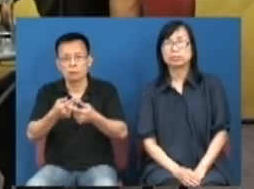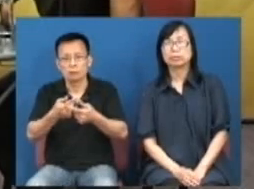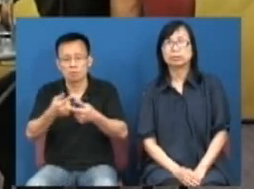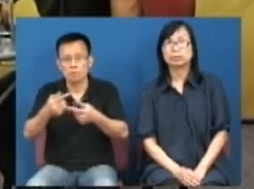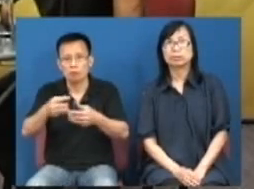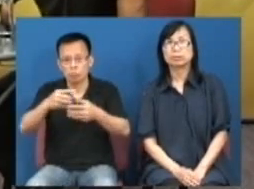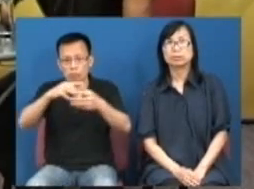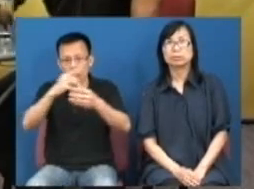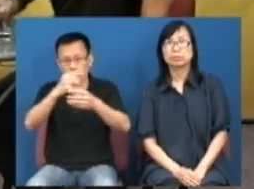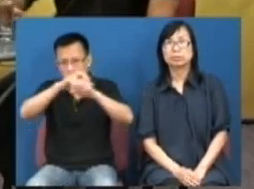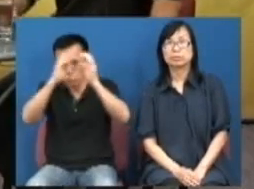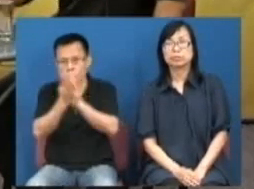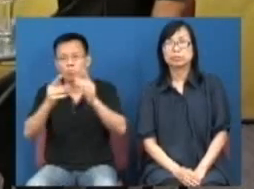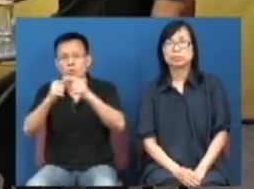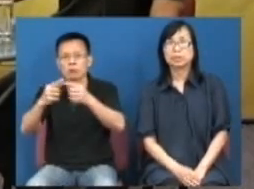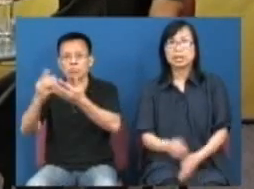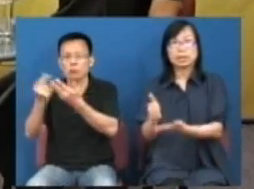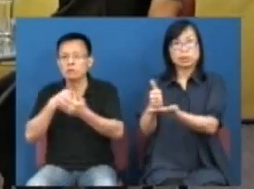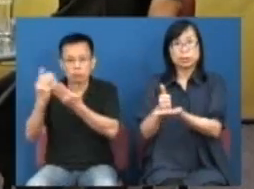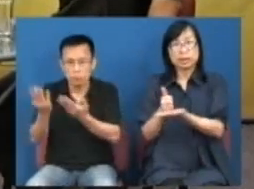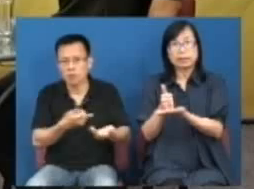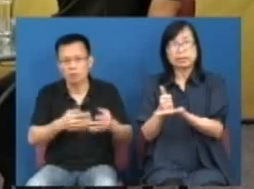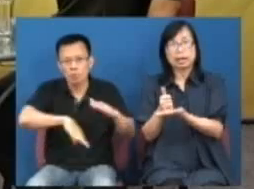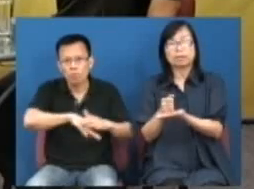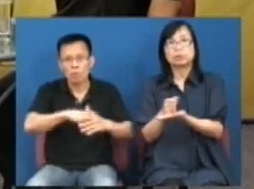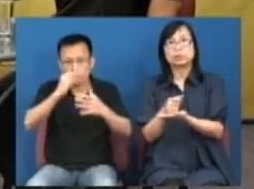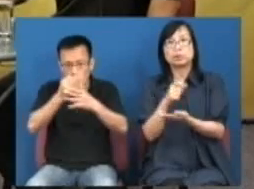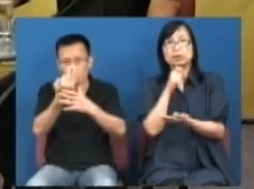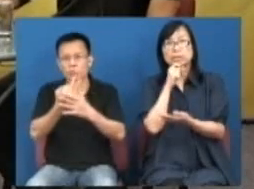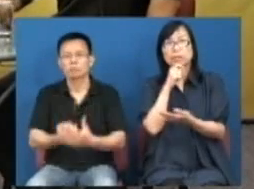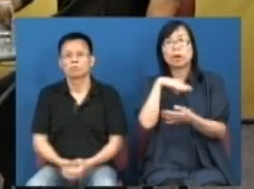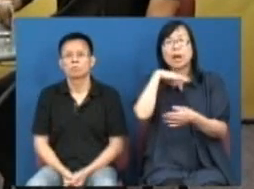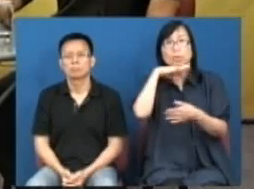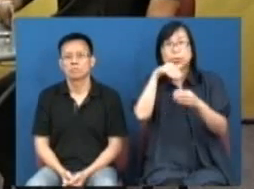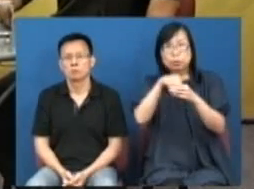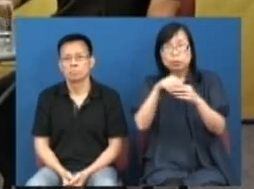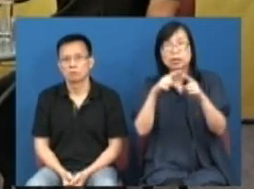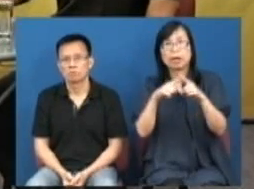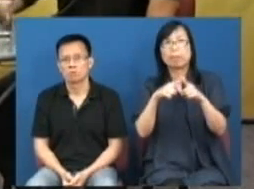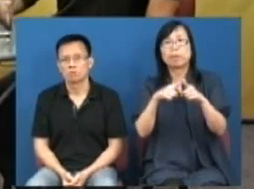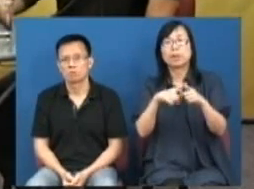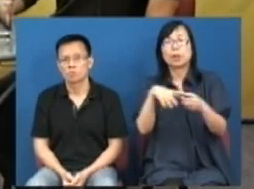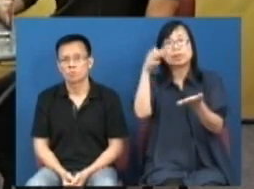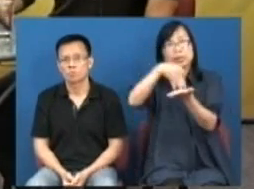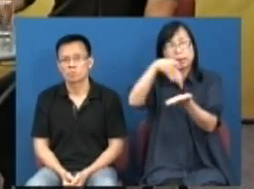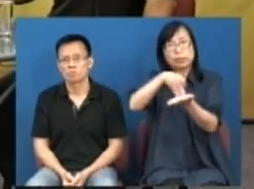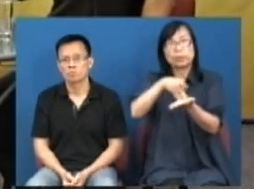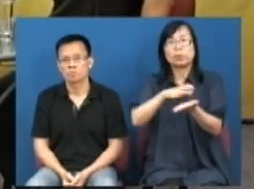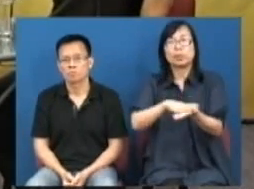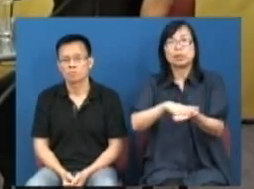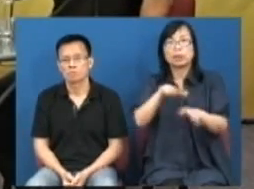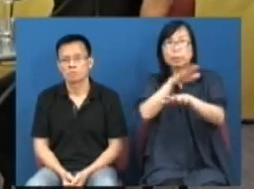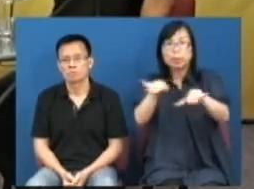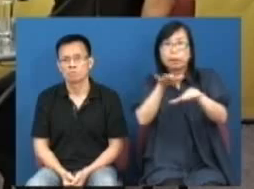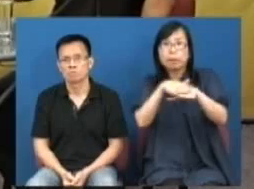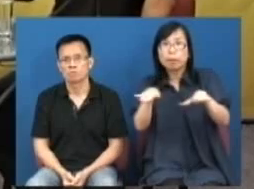月， 是的，即是請都是有那個的候選人 去參與的，即是如果你普通